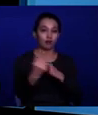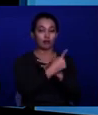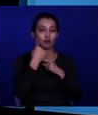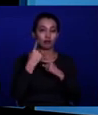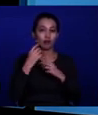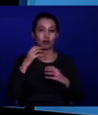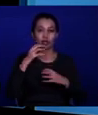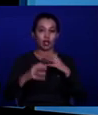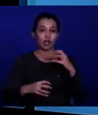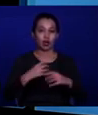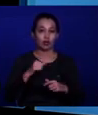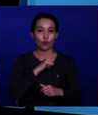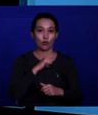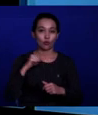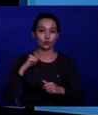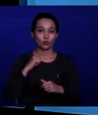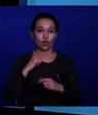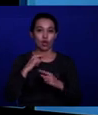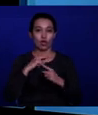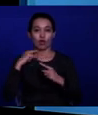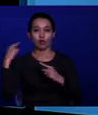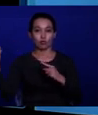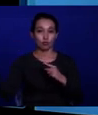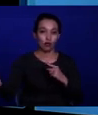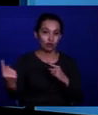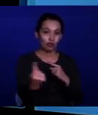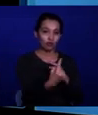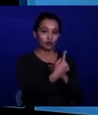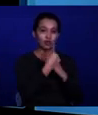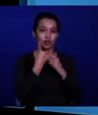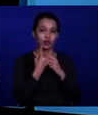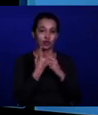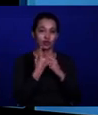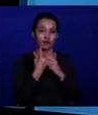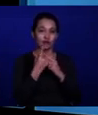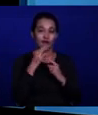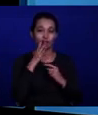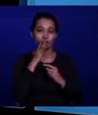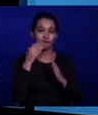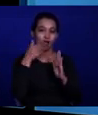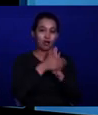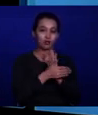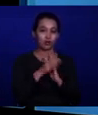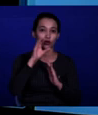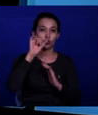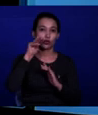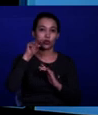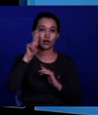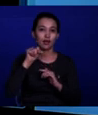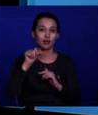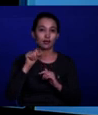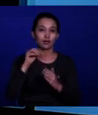Yer sharining o'z aylanish o'qi atrofida to'liq bir marta aylanib chiqishiga ketadigan vaqt sutka deb